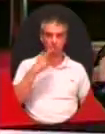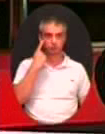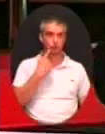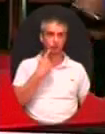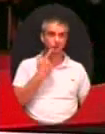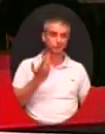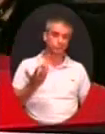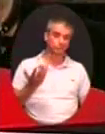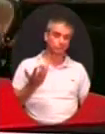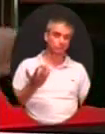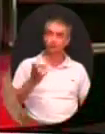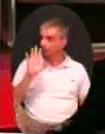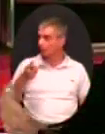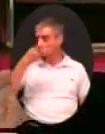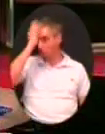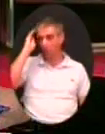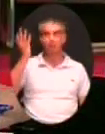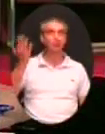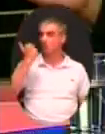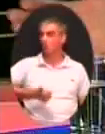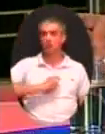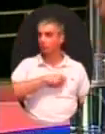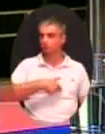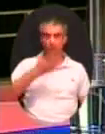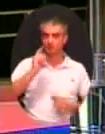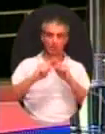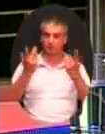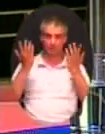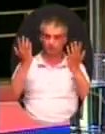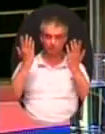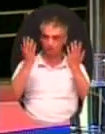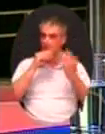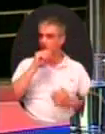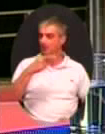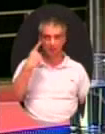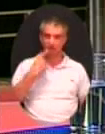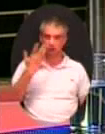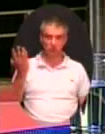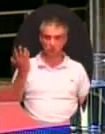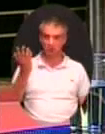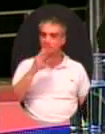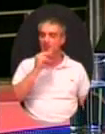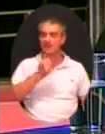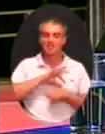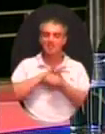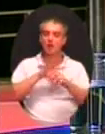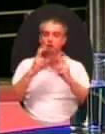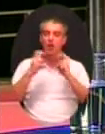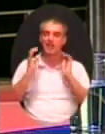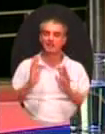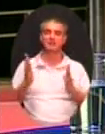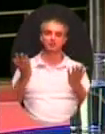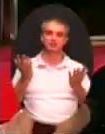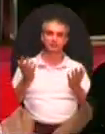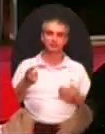שחיתות. אז גם אולמרט היה גם ראש העיר, גם אחרים היו, אני לא מדבר בזה. אני מדבר בתור ניהול. לא, אתה אומר את זה